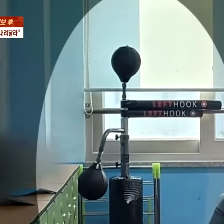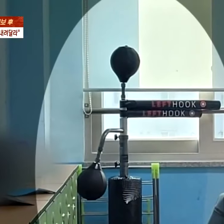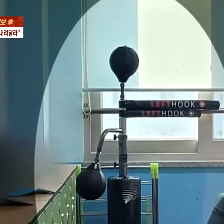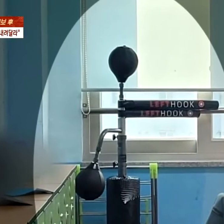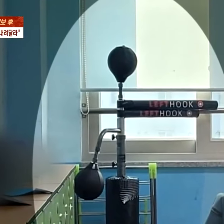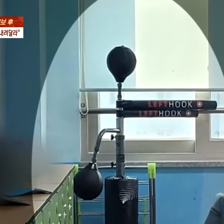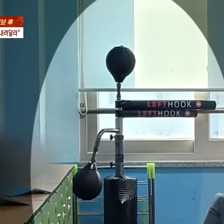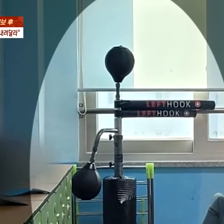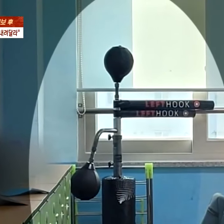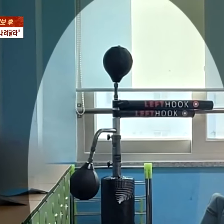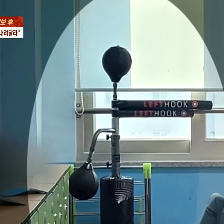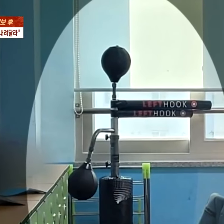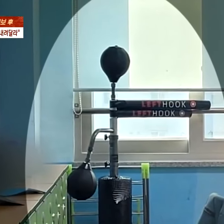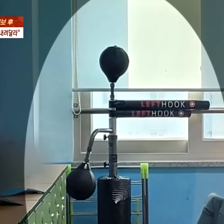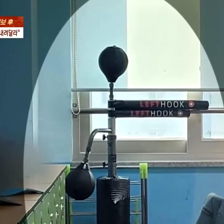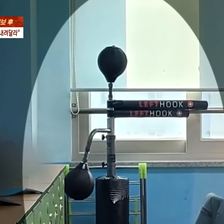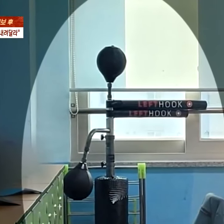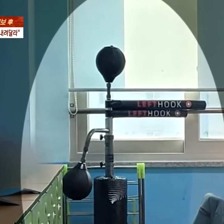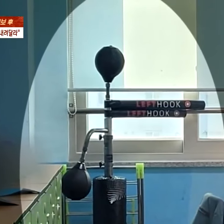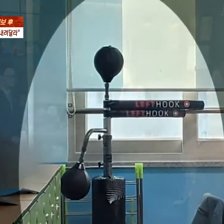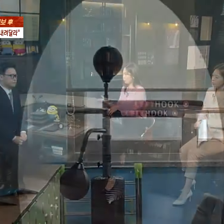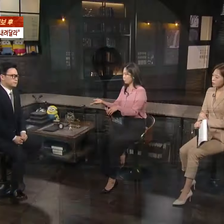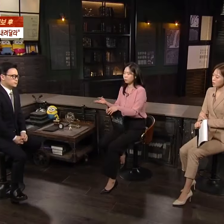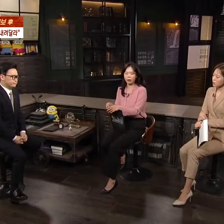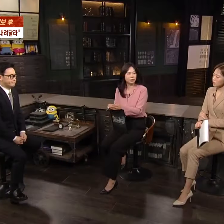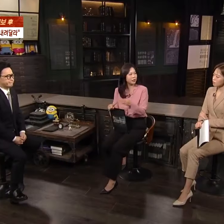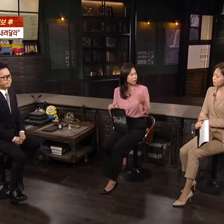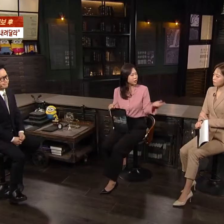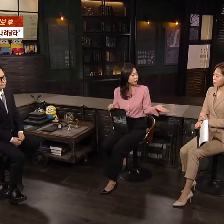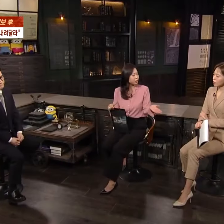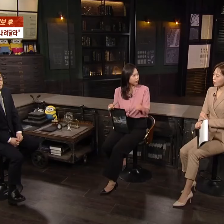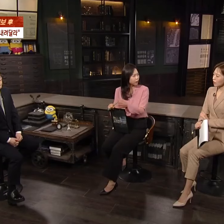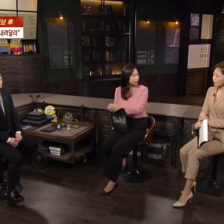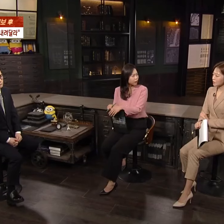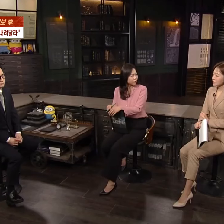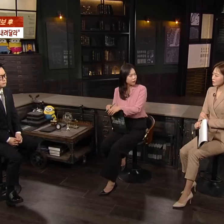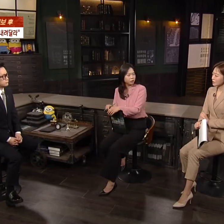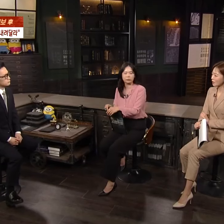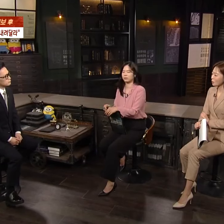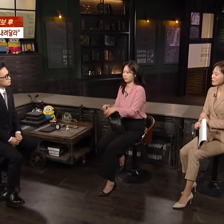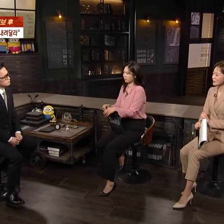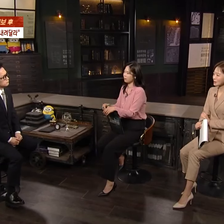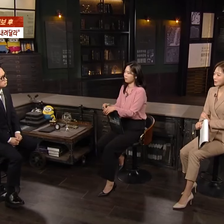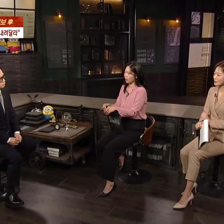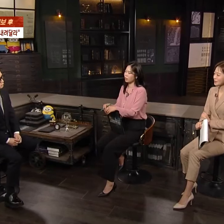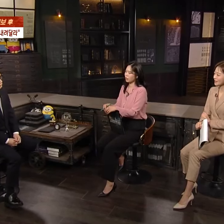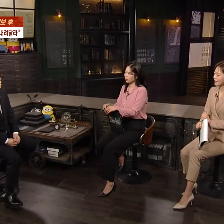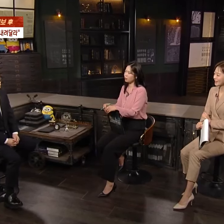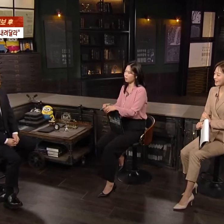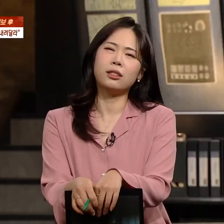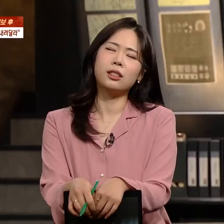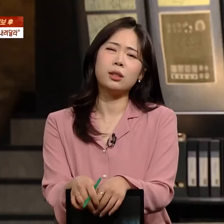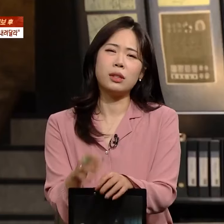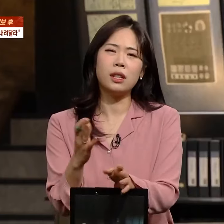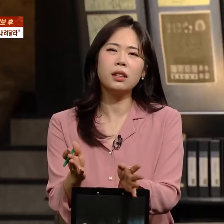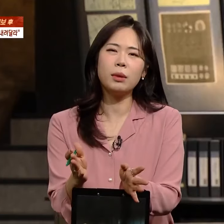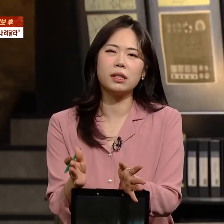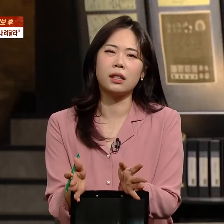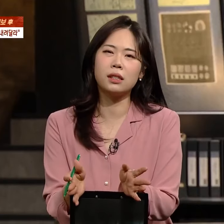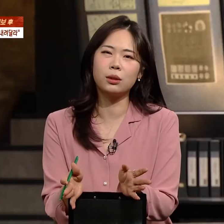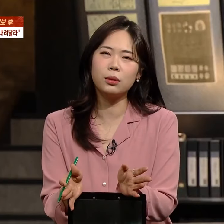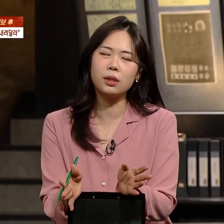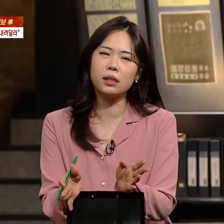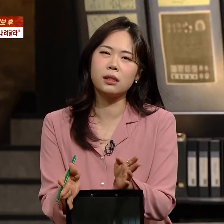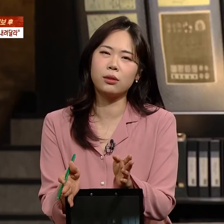시간을 저희가 갖고 노는 거예요 라고 말을 했다는 거예요. 과연? 뭐 납득이 되세요, 그 말이? 아니요. 저 못 믿겠어요, 사실. 그렇죠. 그래서 이